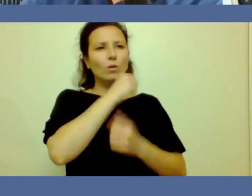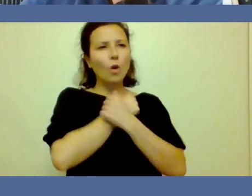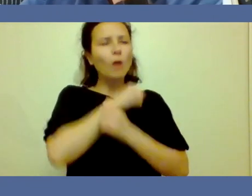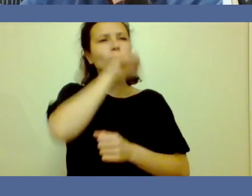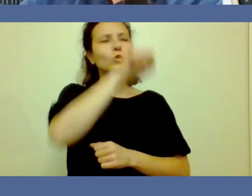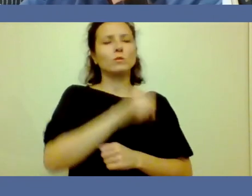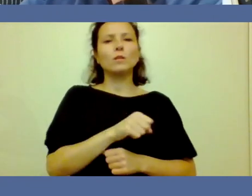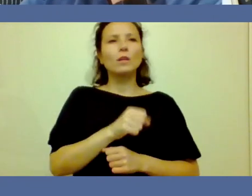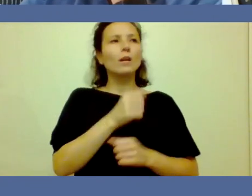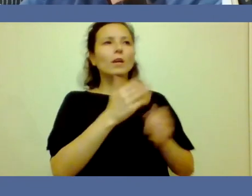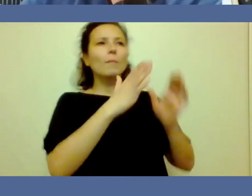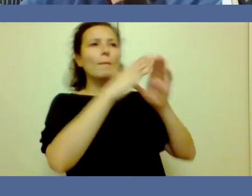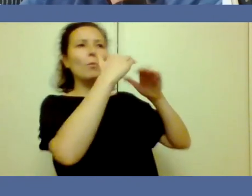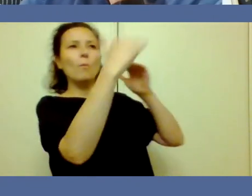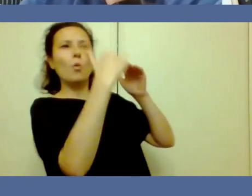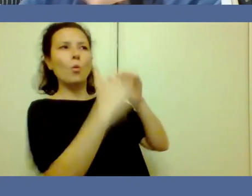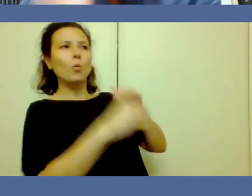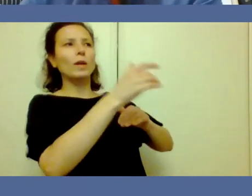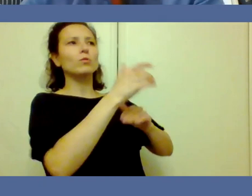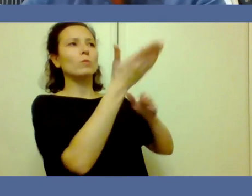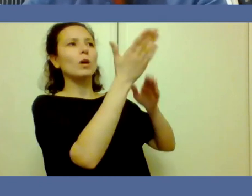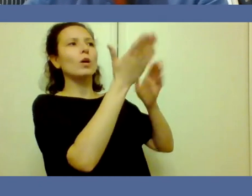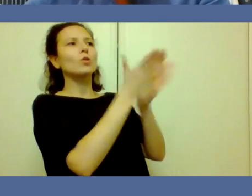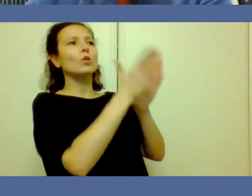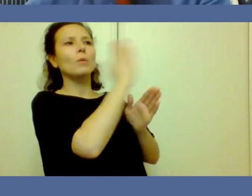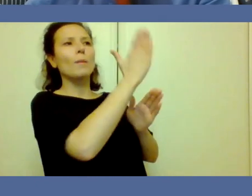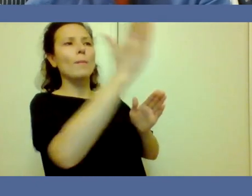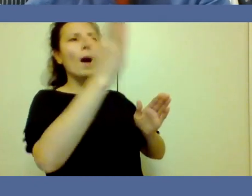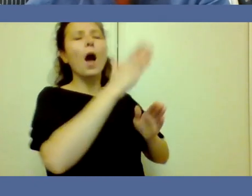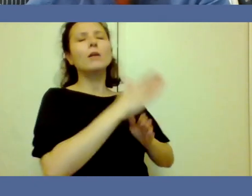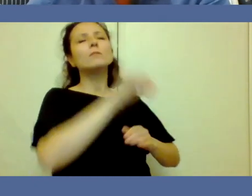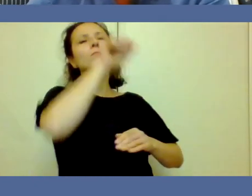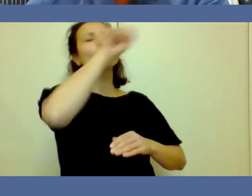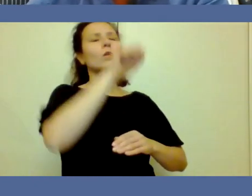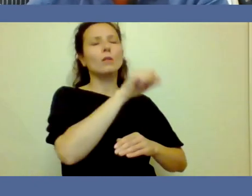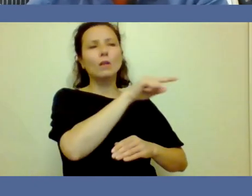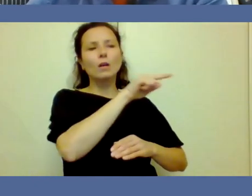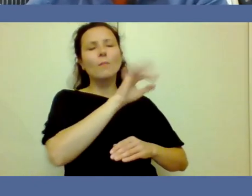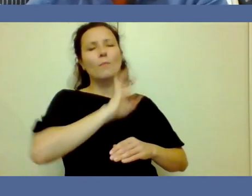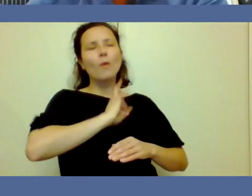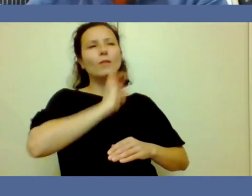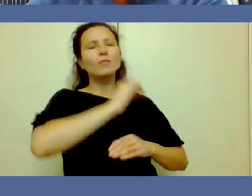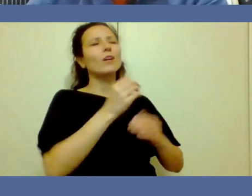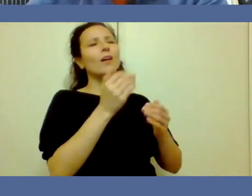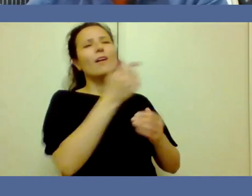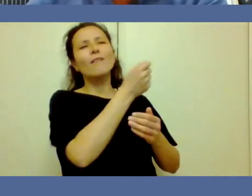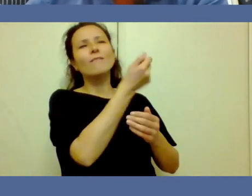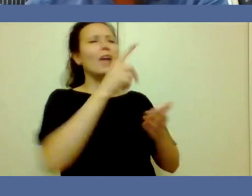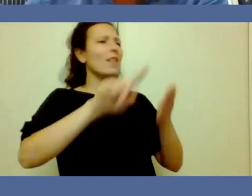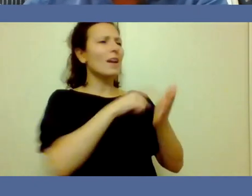tutaj półkę moich ukochanych książek, które czytam wielokrotnie. Bardzo jesteśmy jej ciekawi też. No to może